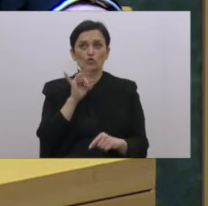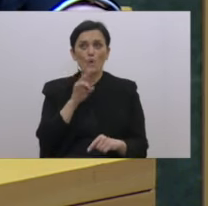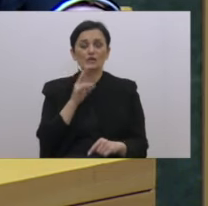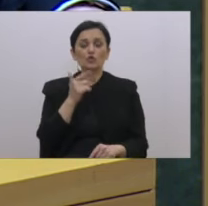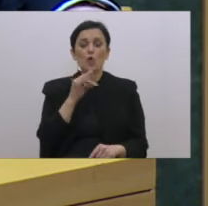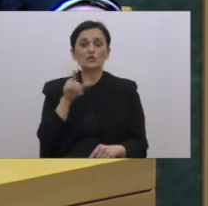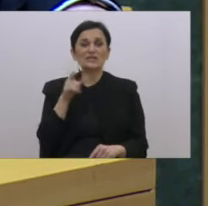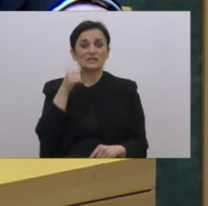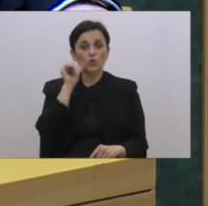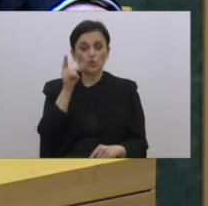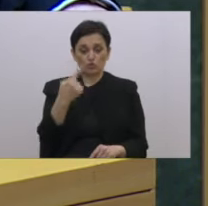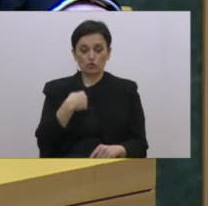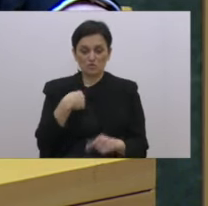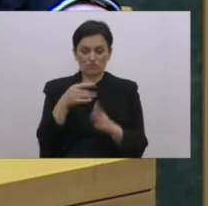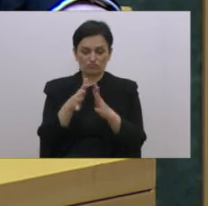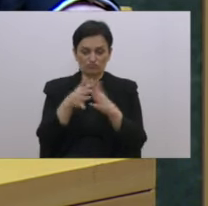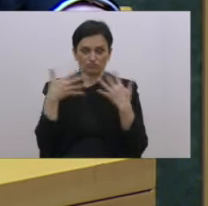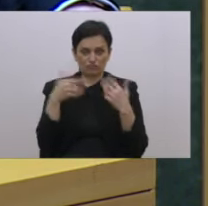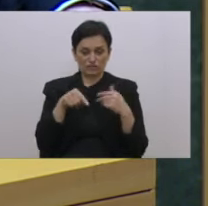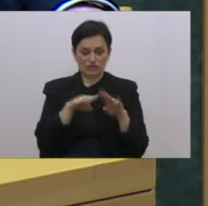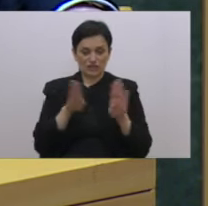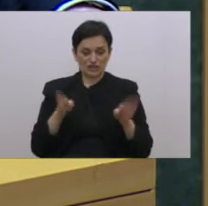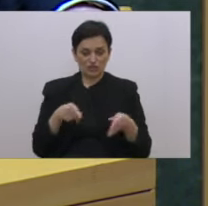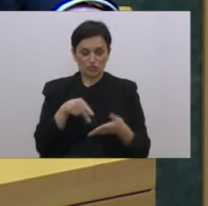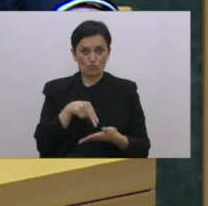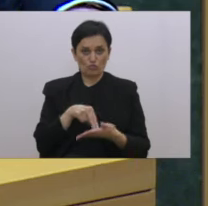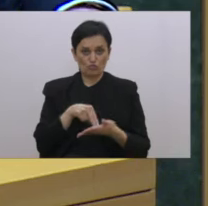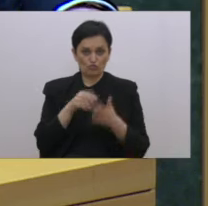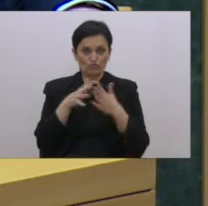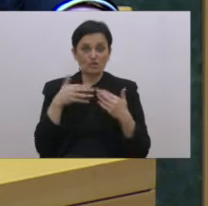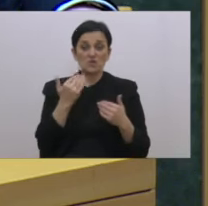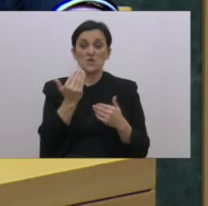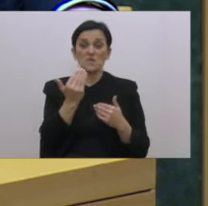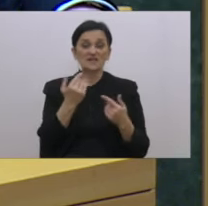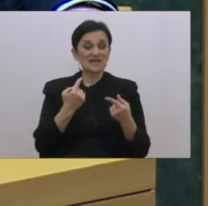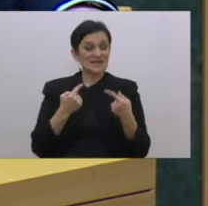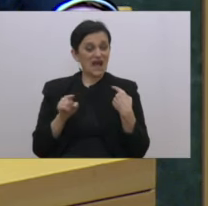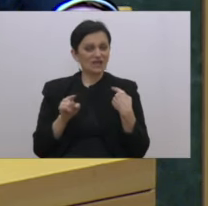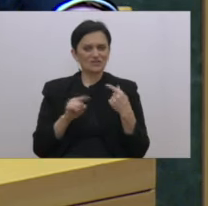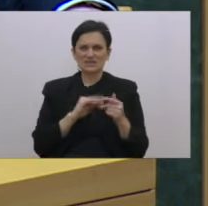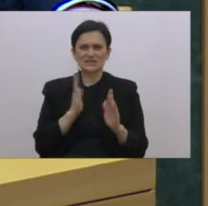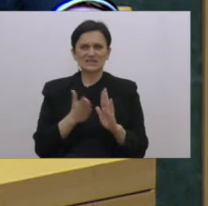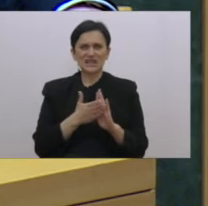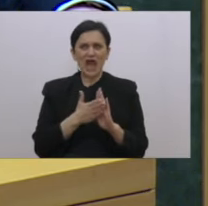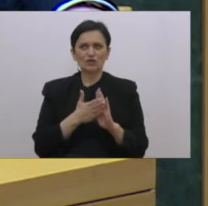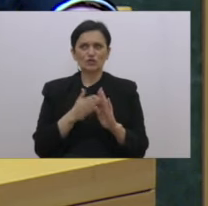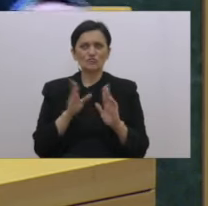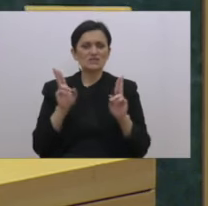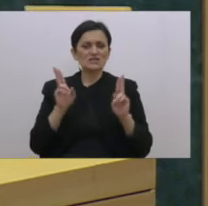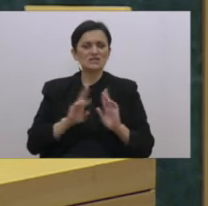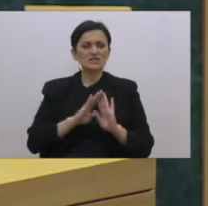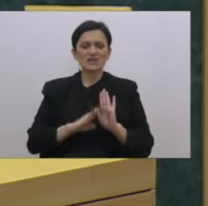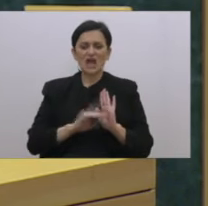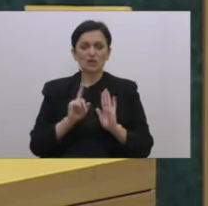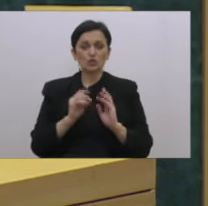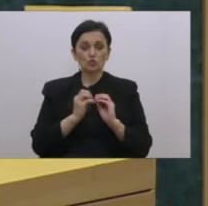გოცირიძე მეგუშინ მომაყენა აქ ამ ტრიბუნიდან, და მისგან განსხვავებით აქ საერთოდ დაუწერელი წესია, მე